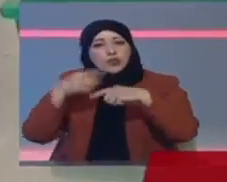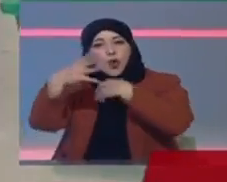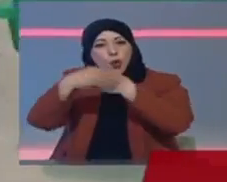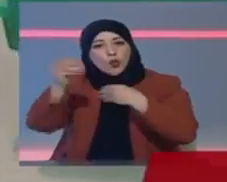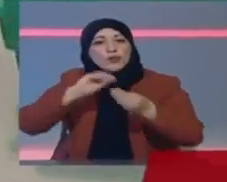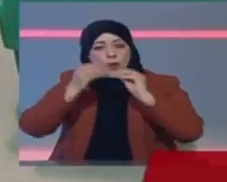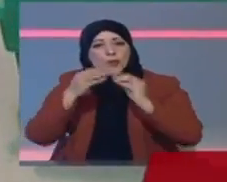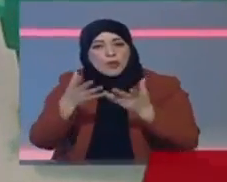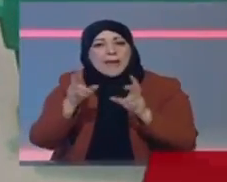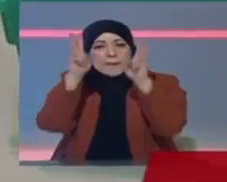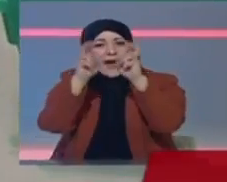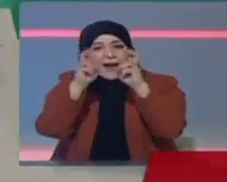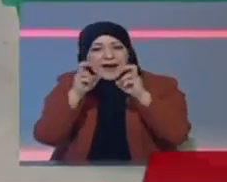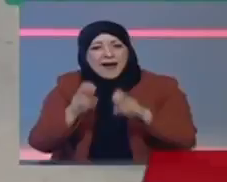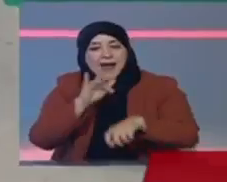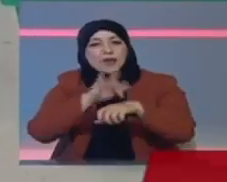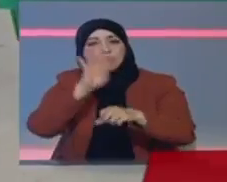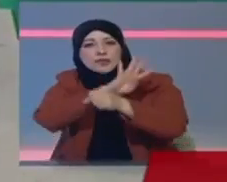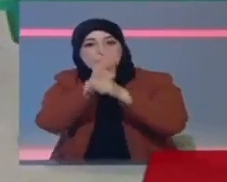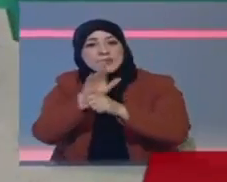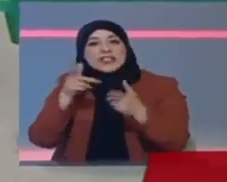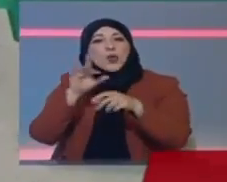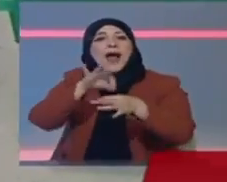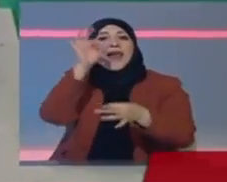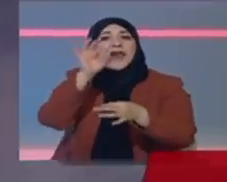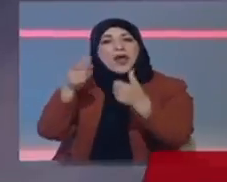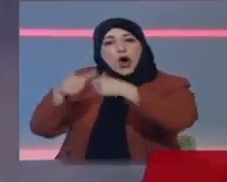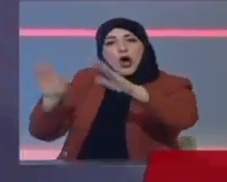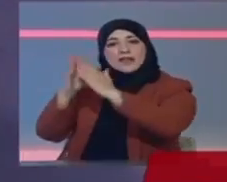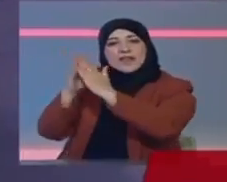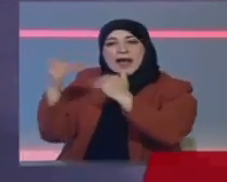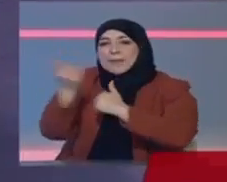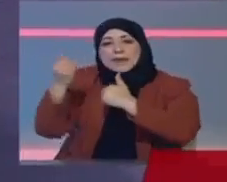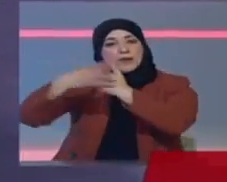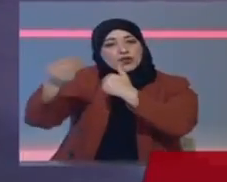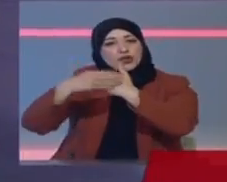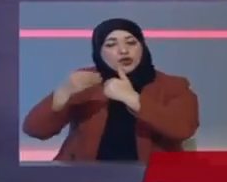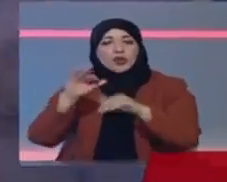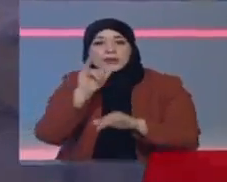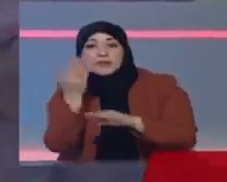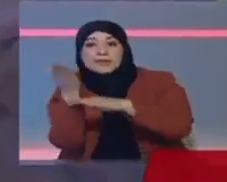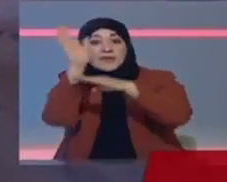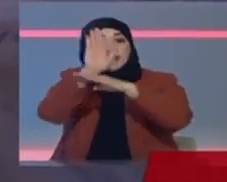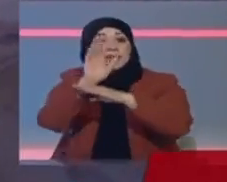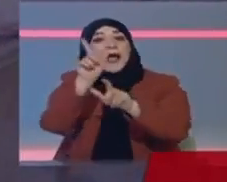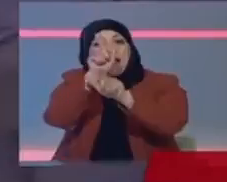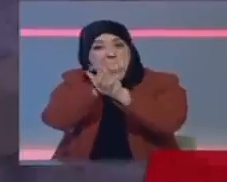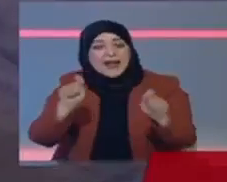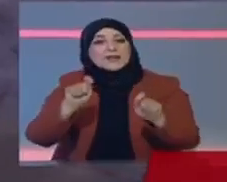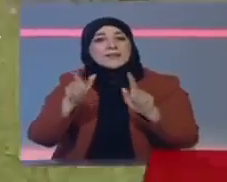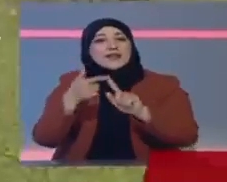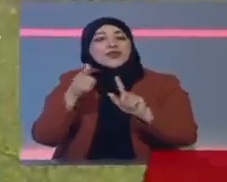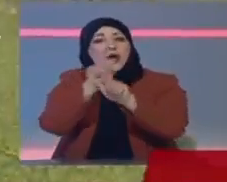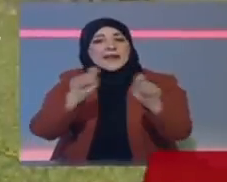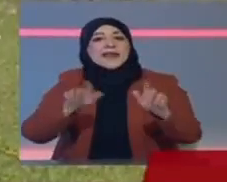الاضرار الممكنه بمدى التزام التونسيين باجراءات الوقايه وفي المقدمه احترام والقواعد الحجر الصحي في العام